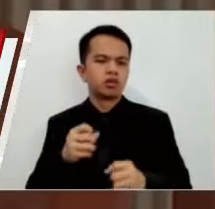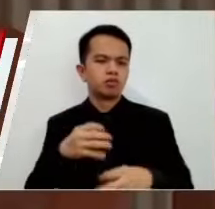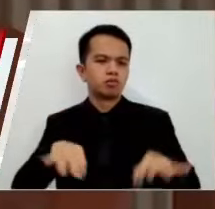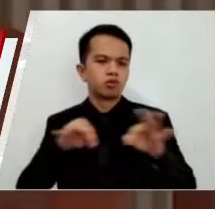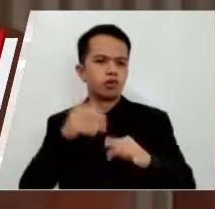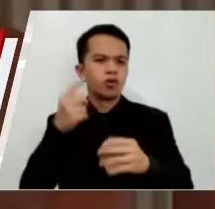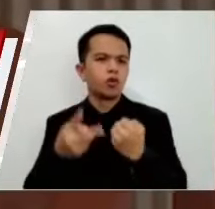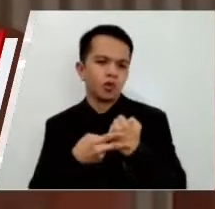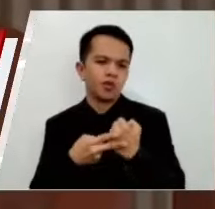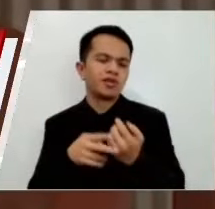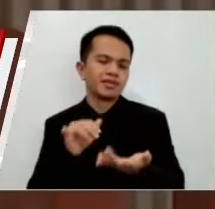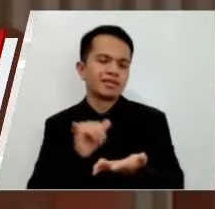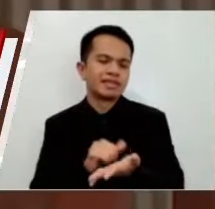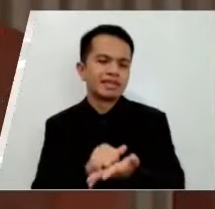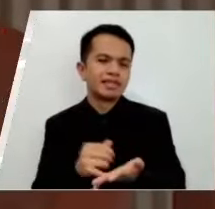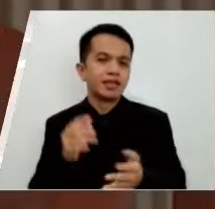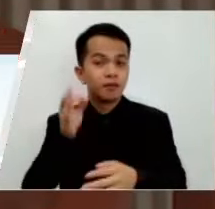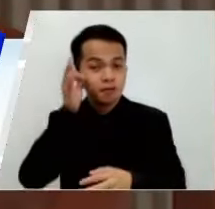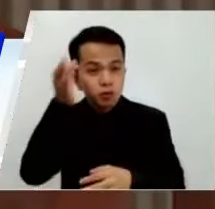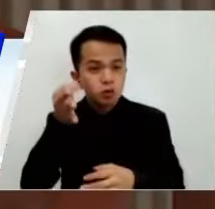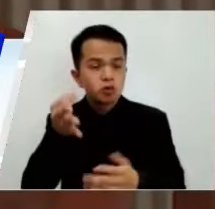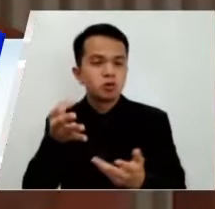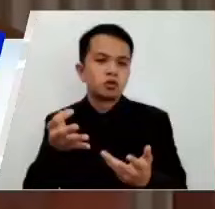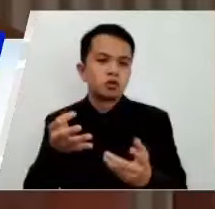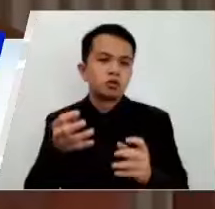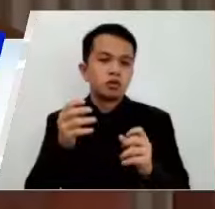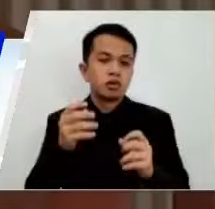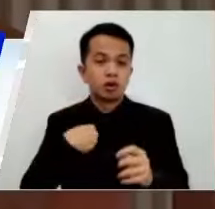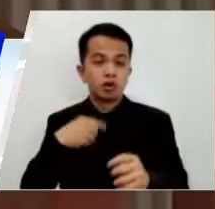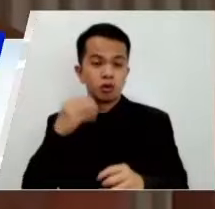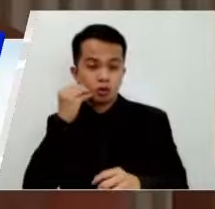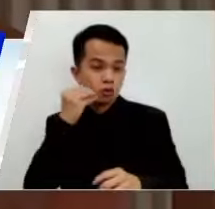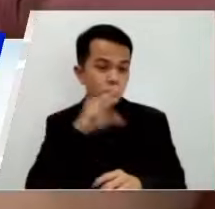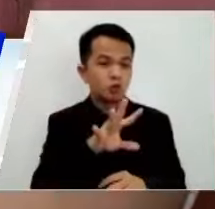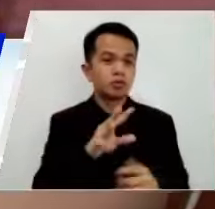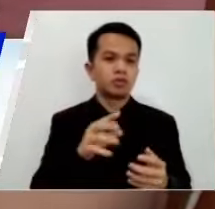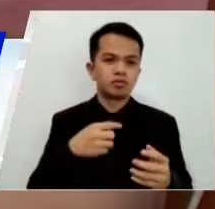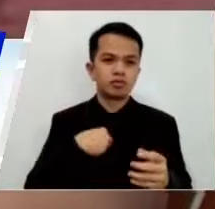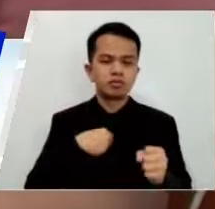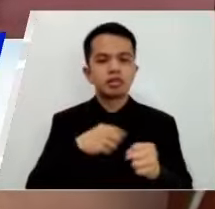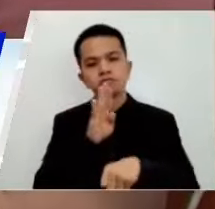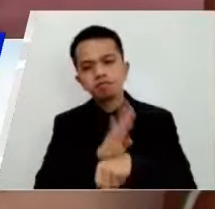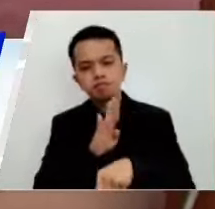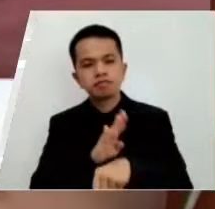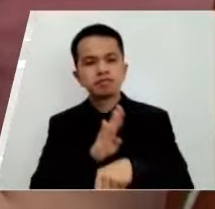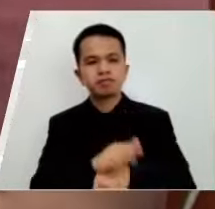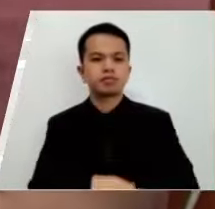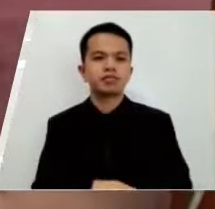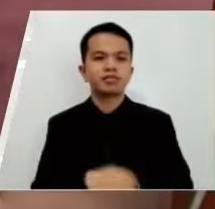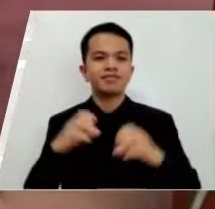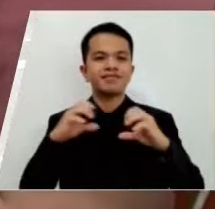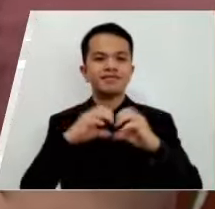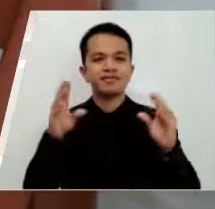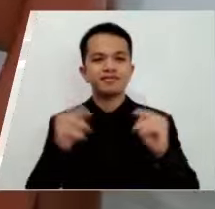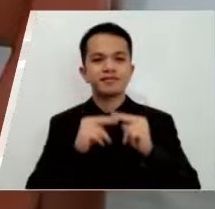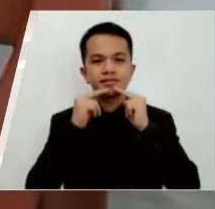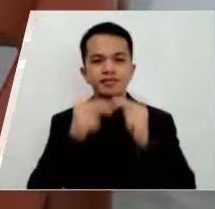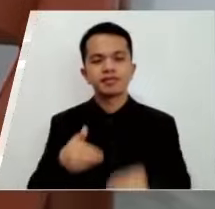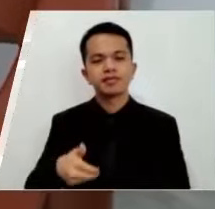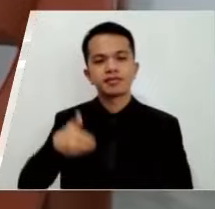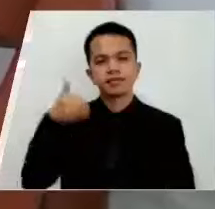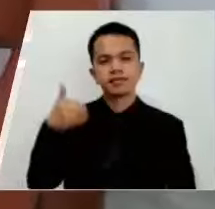Para in the future, pag naka-uwi na, so magbi-business. Para sa GMA Integrated News,